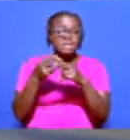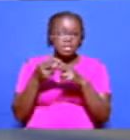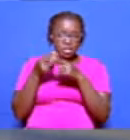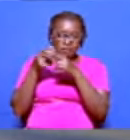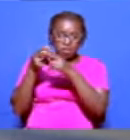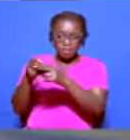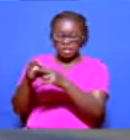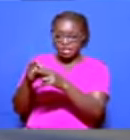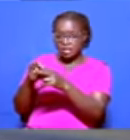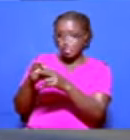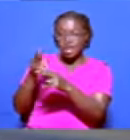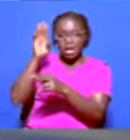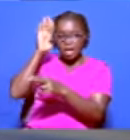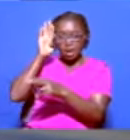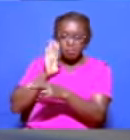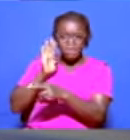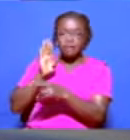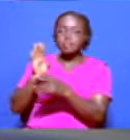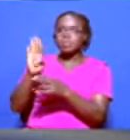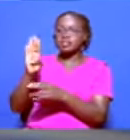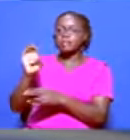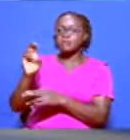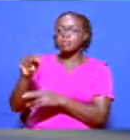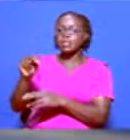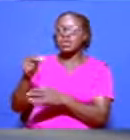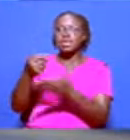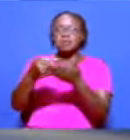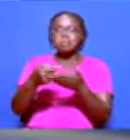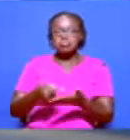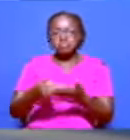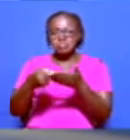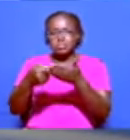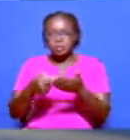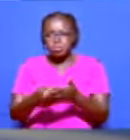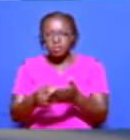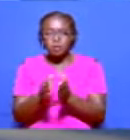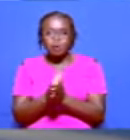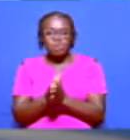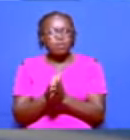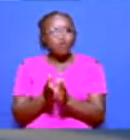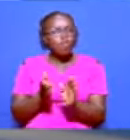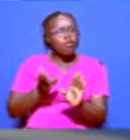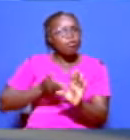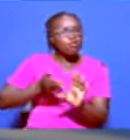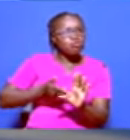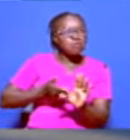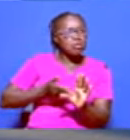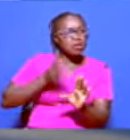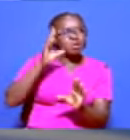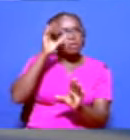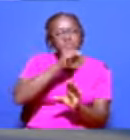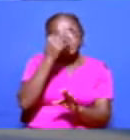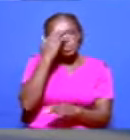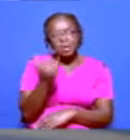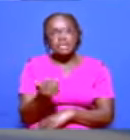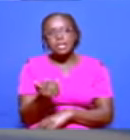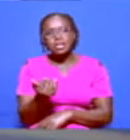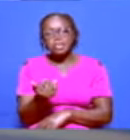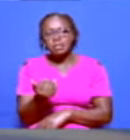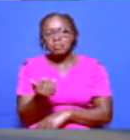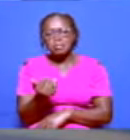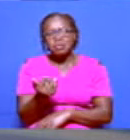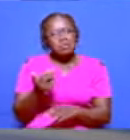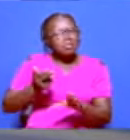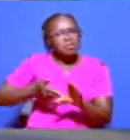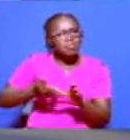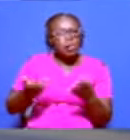tumekuandalia taarifa kemkem ikiwemo mjadala kuhusiana na ukosefu wa mafuta, na tutakuwa tunakuambia ni kwa nini hakuja kuwepo na mafuta